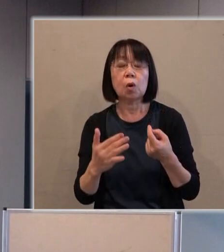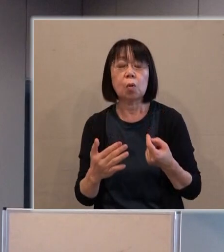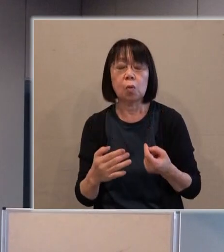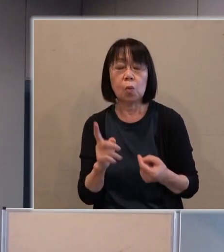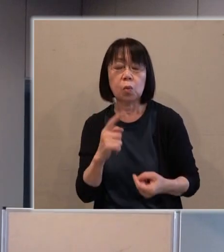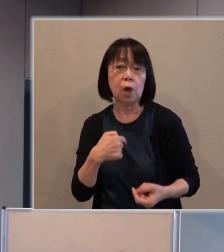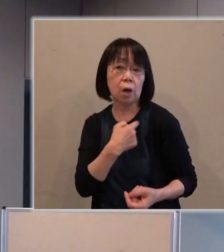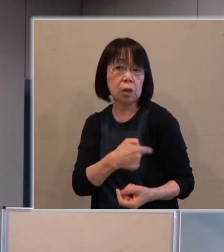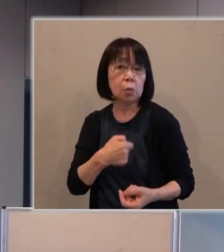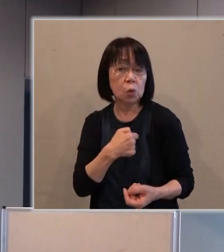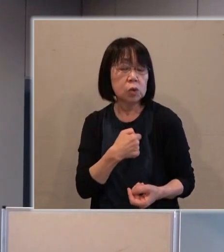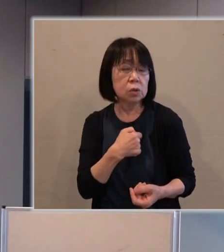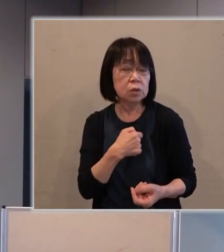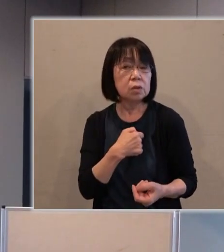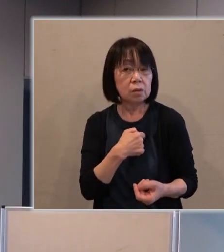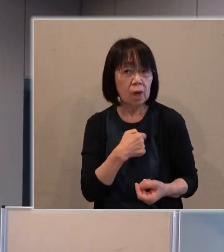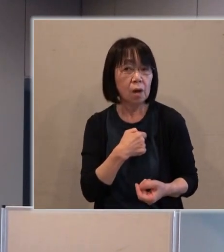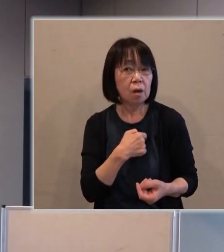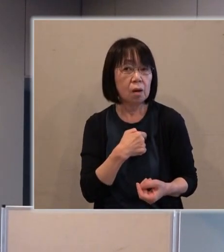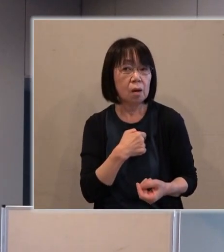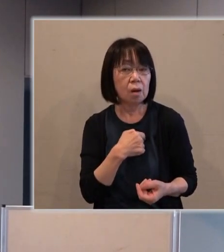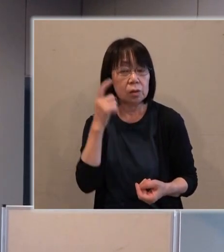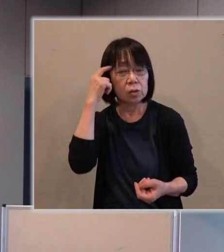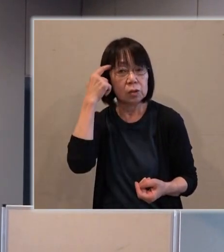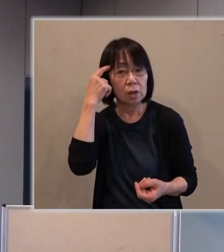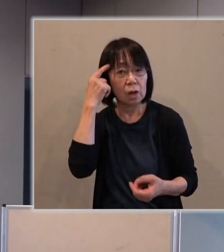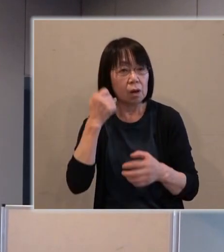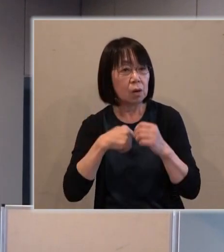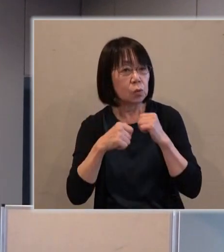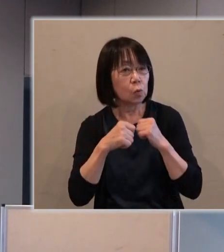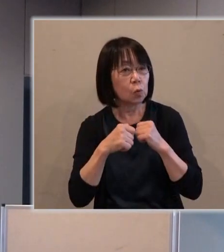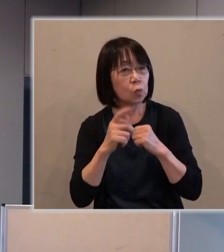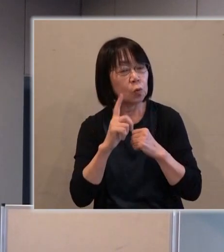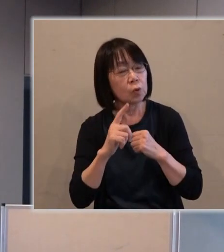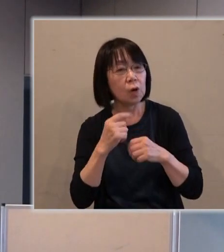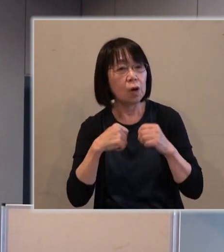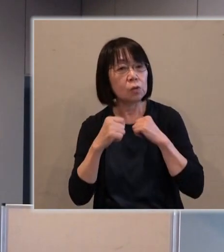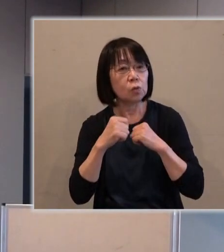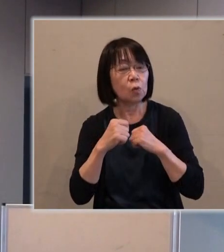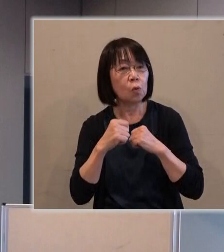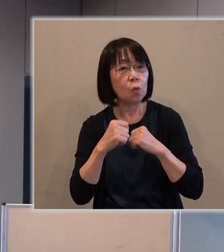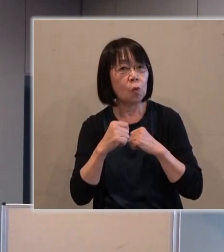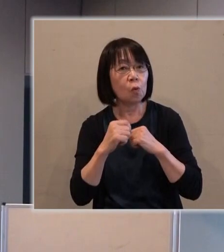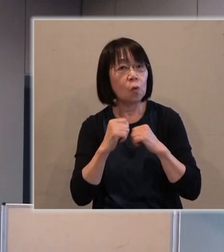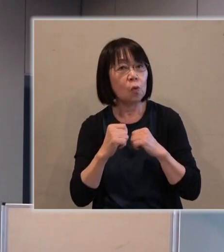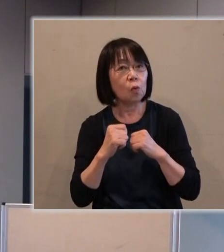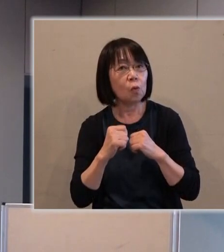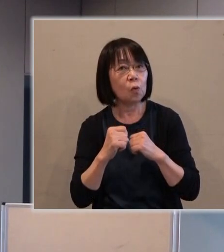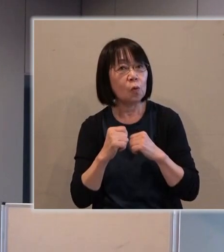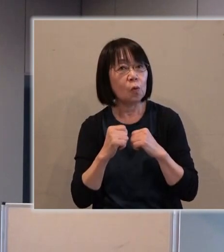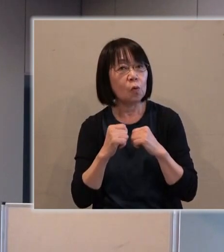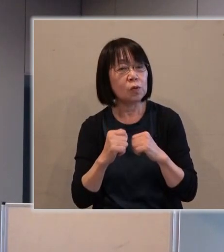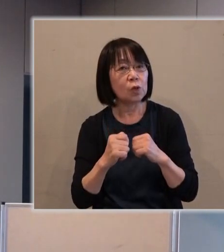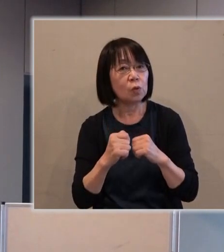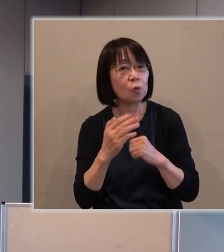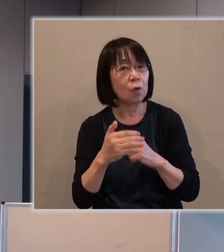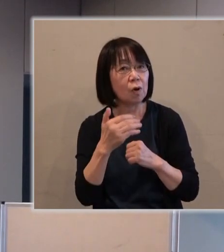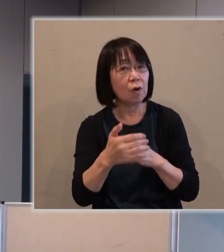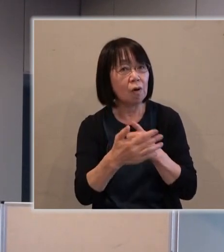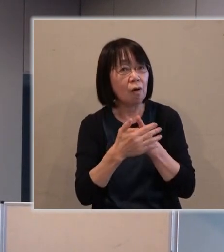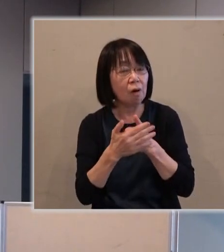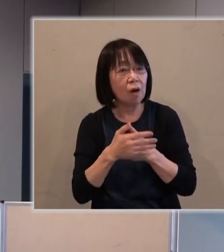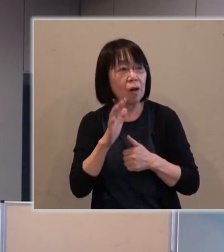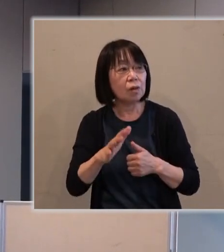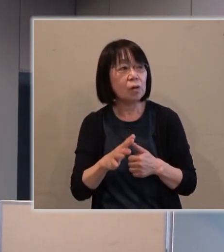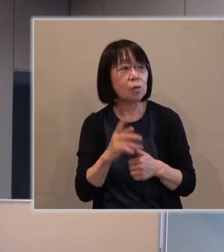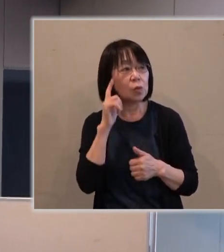ところもそうだと思うので、うん、まあ、そういったその、ご活動の、もう少し一歩何かあったらと思ったんですけれども、 あ、いや